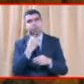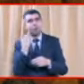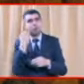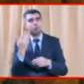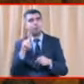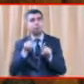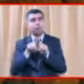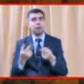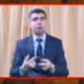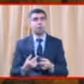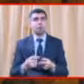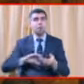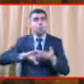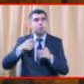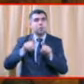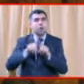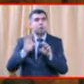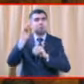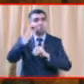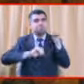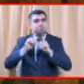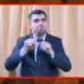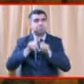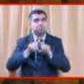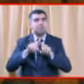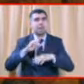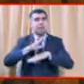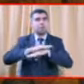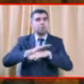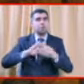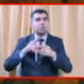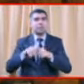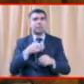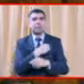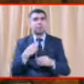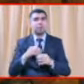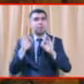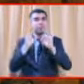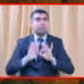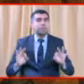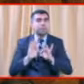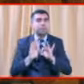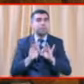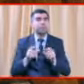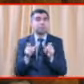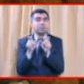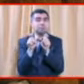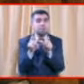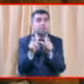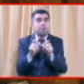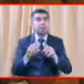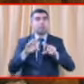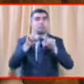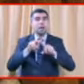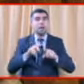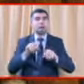الصديق. افتقاد كل لأبسط مرافق العيش الكريم، انعدام للتطبيب والمتابعة النفسية، افتقار للعناية